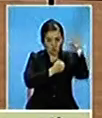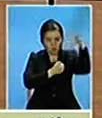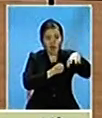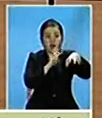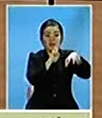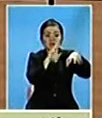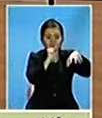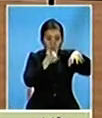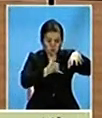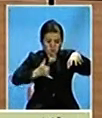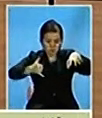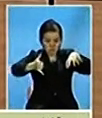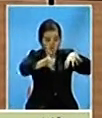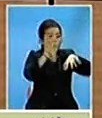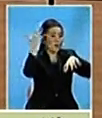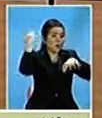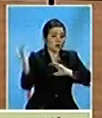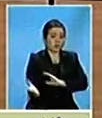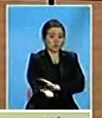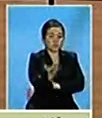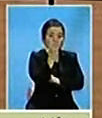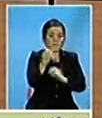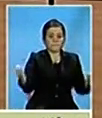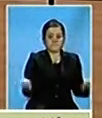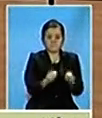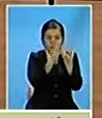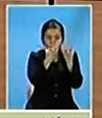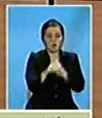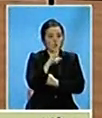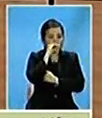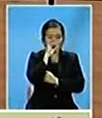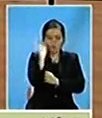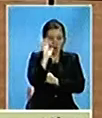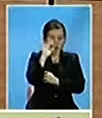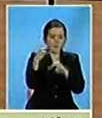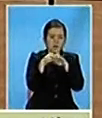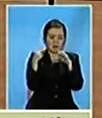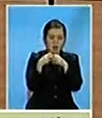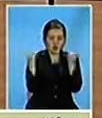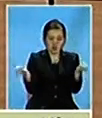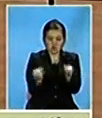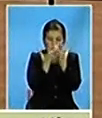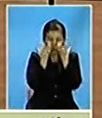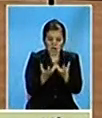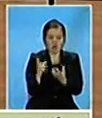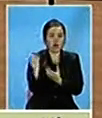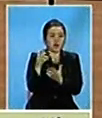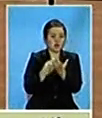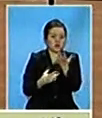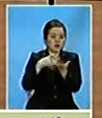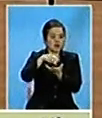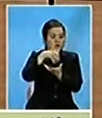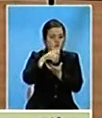เหตุการณ์รุนแรงตั้งแต่ตอนเช้าท่านประธานครับกับผมจะไม่พูดถึงมูลเหตุจูงใจและเหตุการณ์ต่างๆ